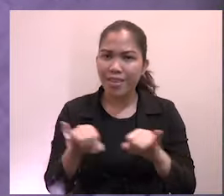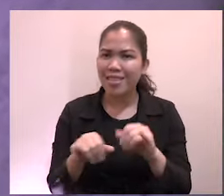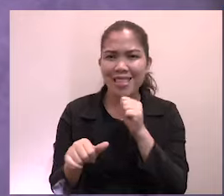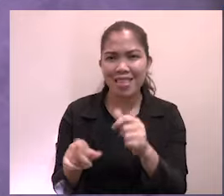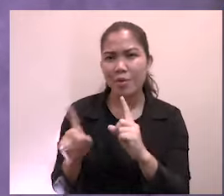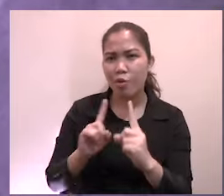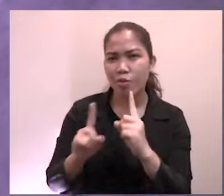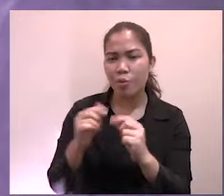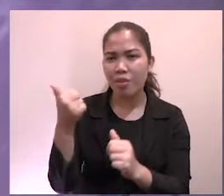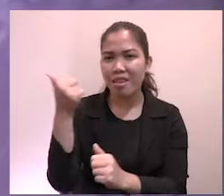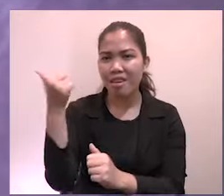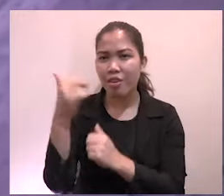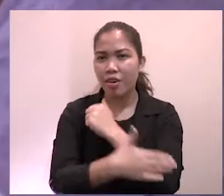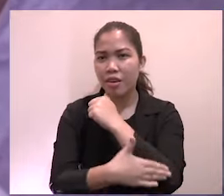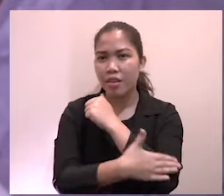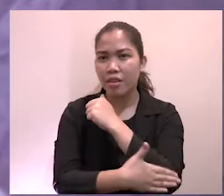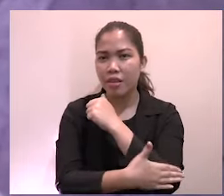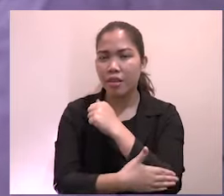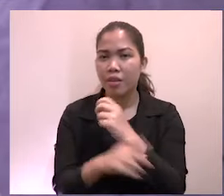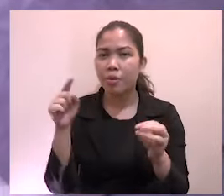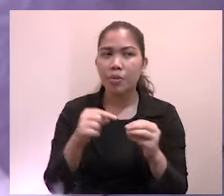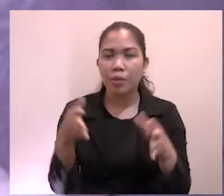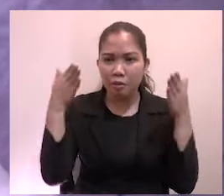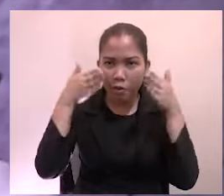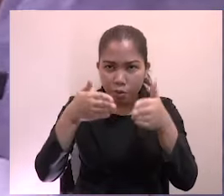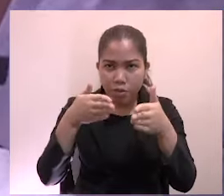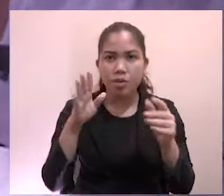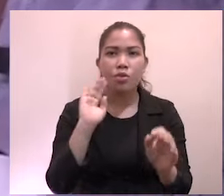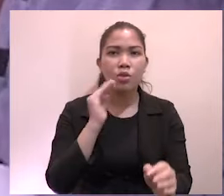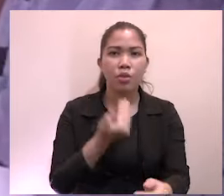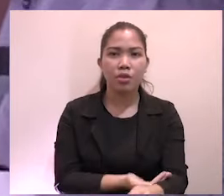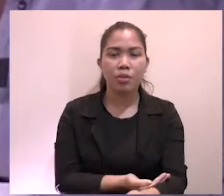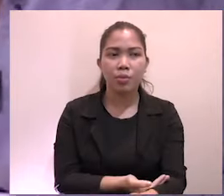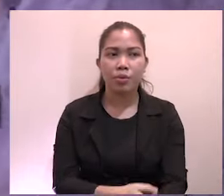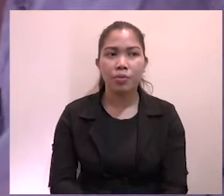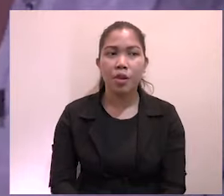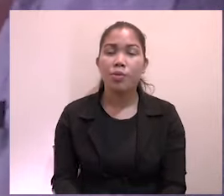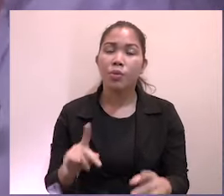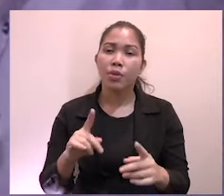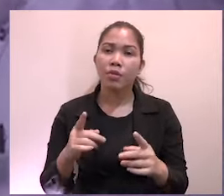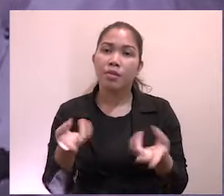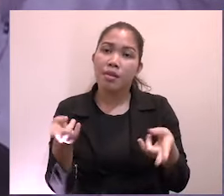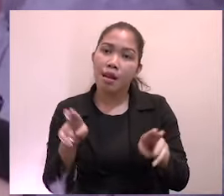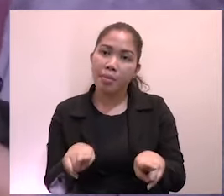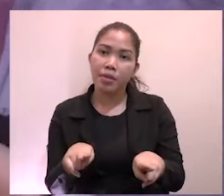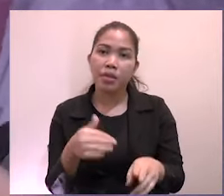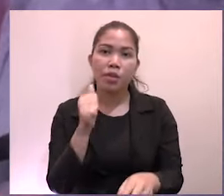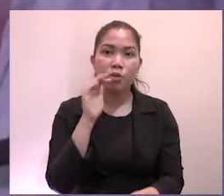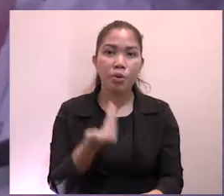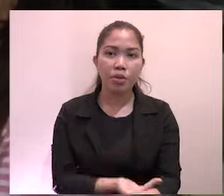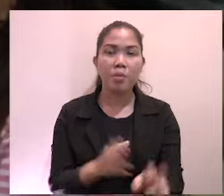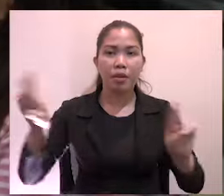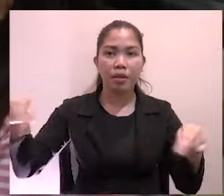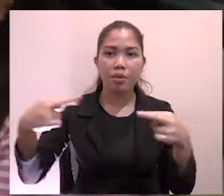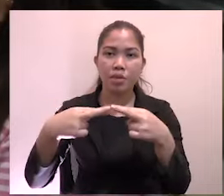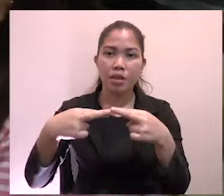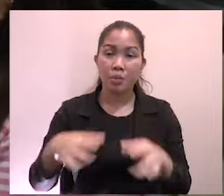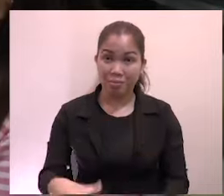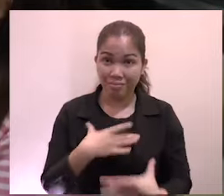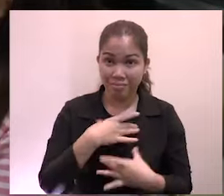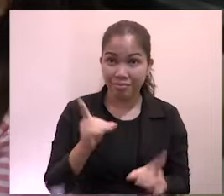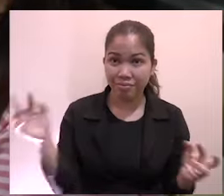sa mga foreigner. Dapat turn mo sa anak mo. Now, ang gusto mangyari ng bata, magkabalikan kayo. Di ba yun ang